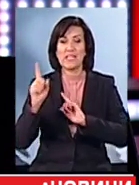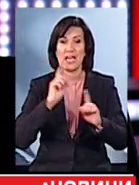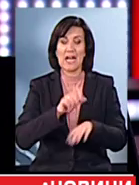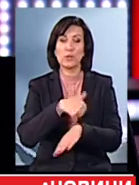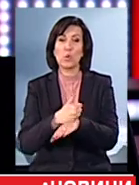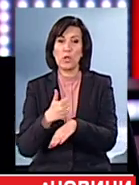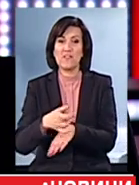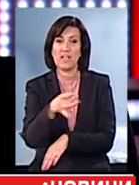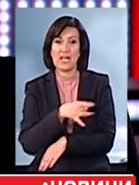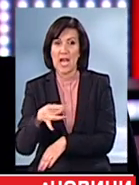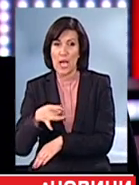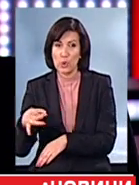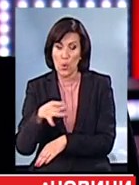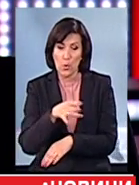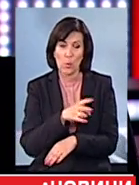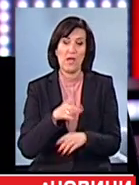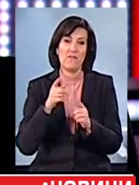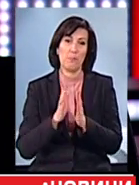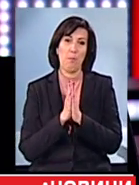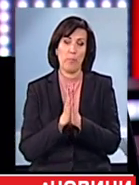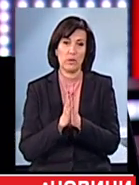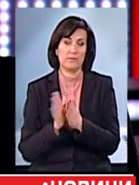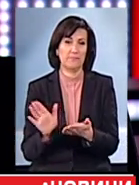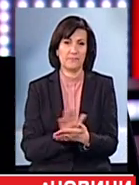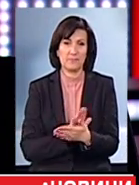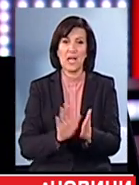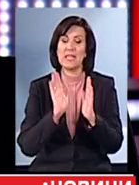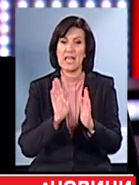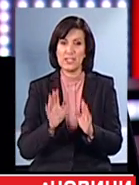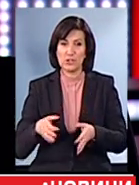керівництвом автодору, Пастрансу та парк-сервісу він попросив прибрати не лише